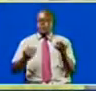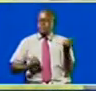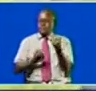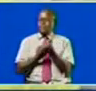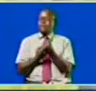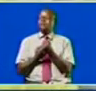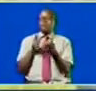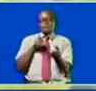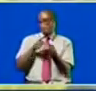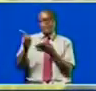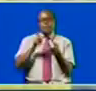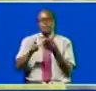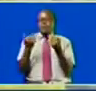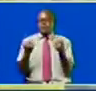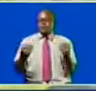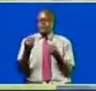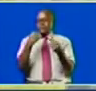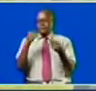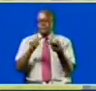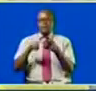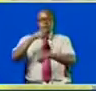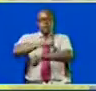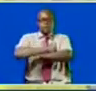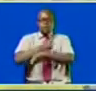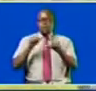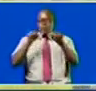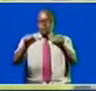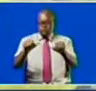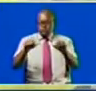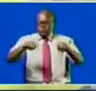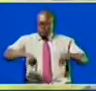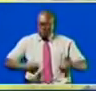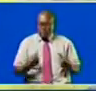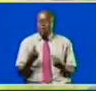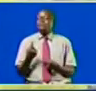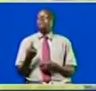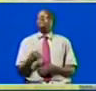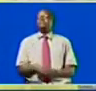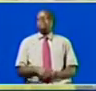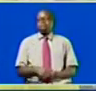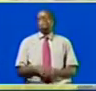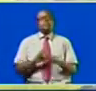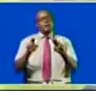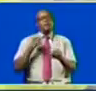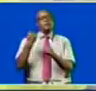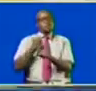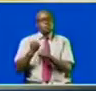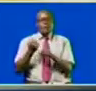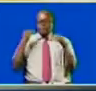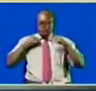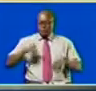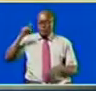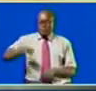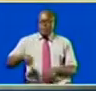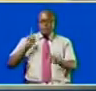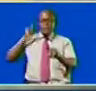hivyo na ninalipa. Na watoto wanakula na wanasoma shuleni. Na mimi mwenyewe nina jikakamua hivyo hivyo ninavaa.